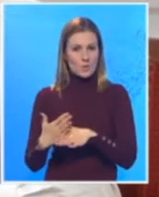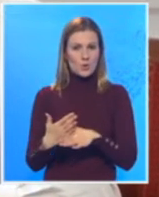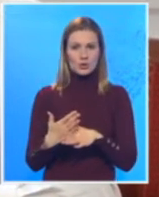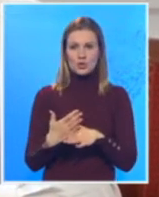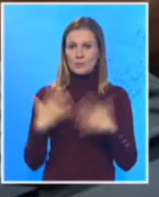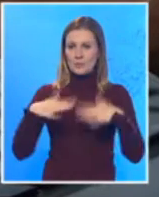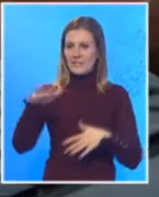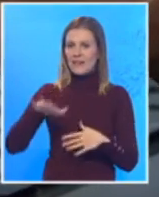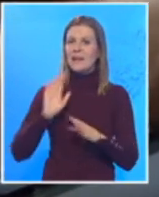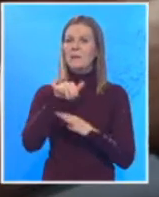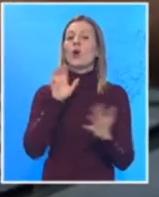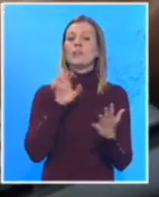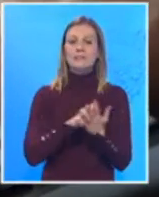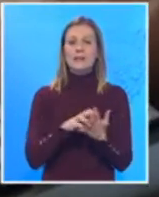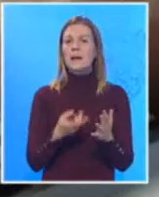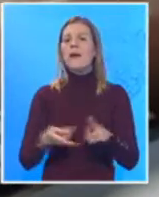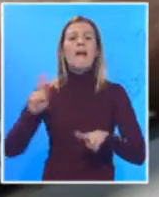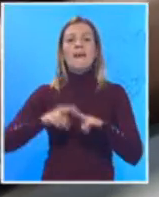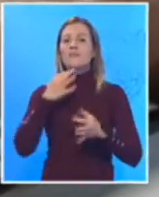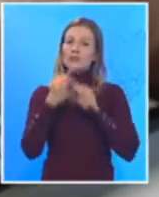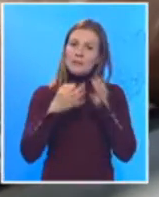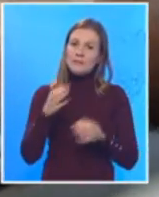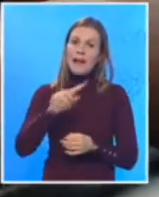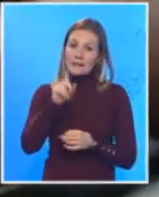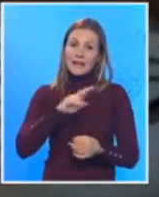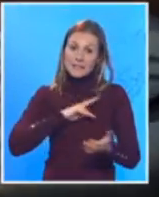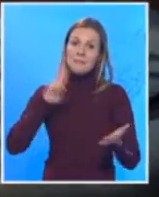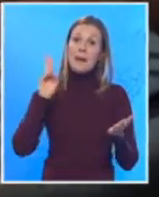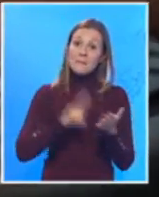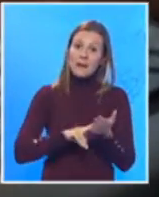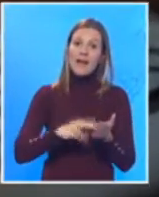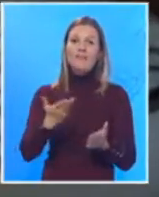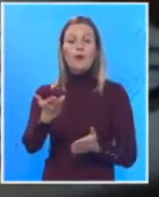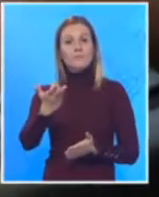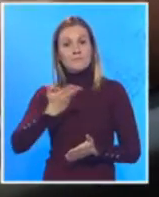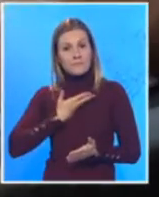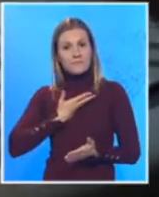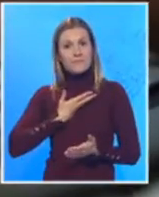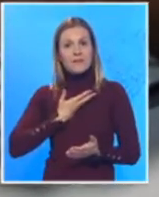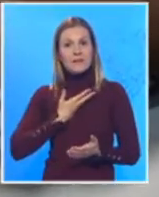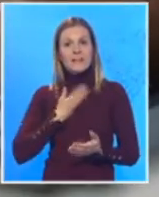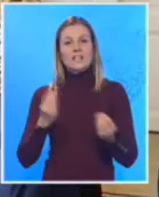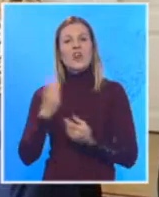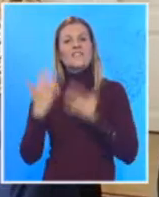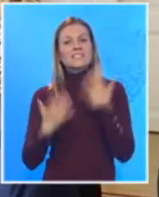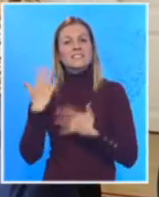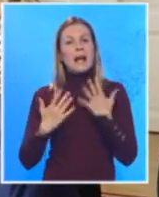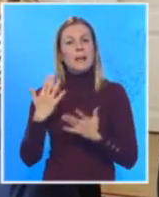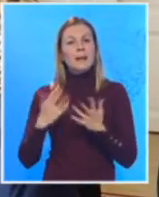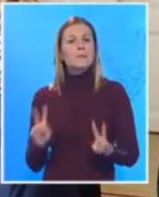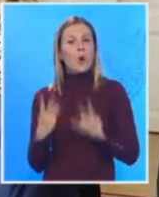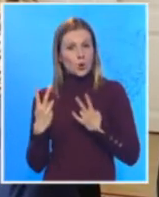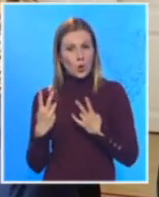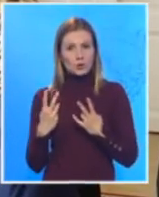Instagramu. Najviše pitanja odnosilo se na to da li imaju pravo na korišćenje olakšica predviđenih uredbom o fiskalnim pogodnostima i